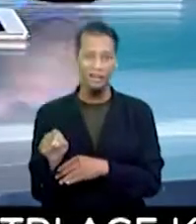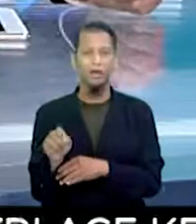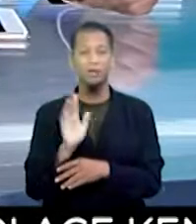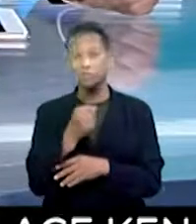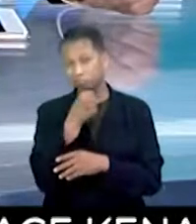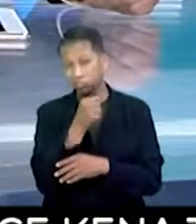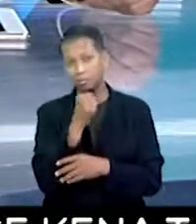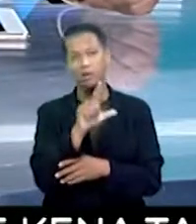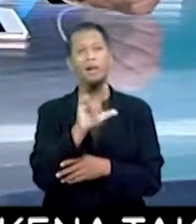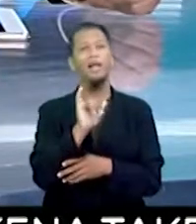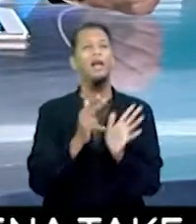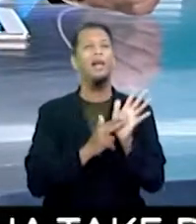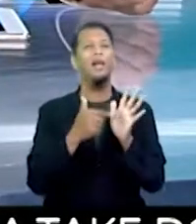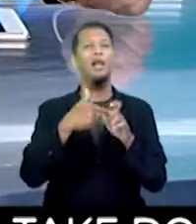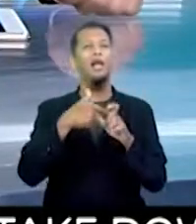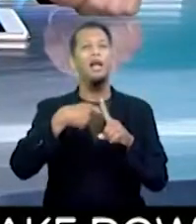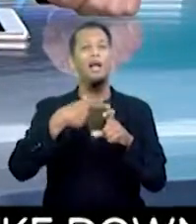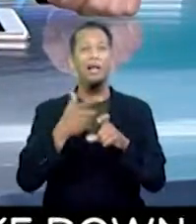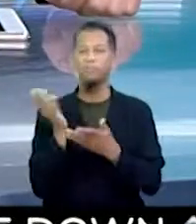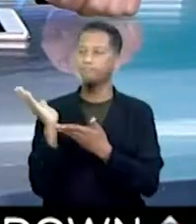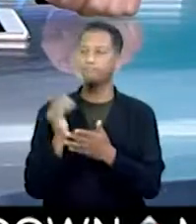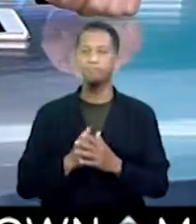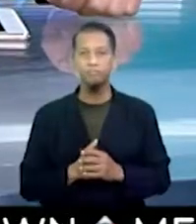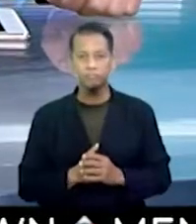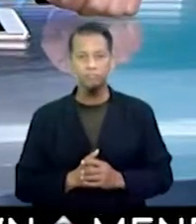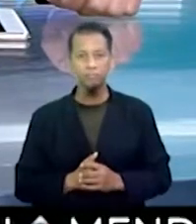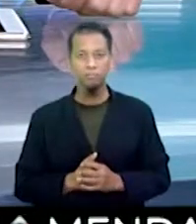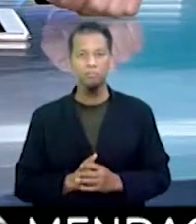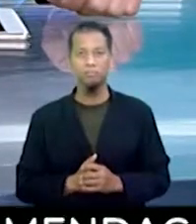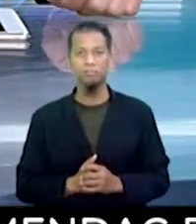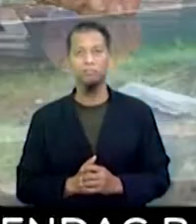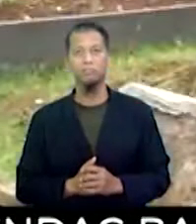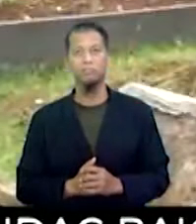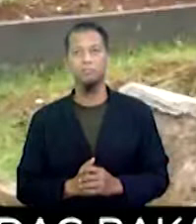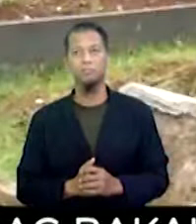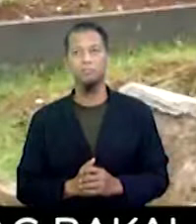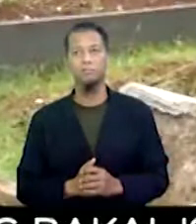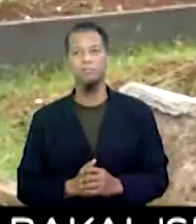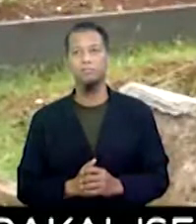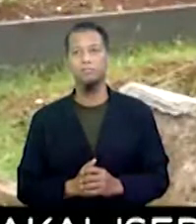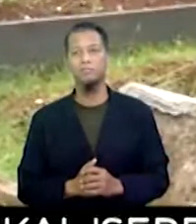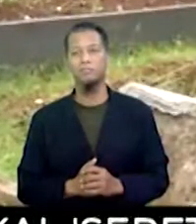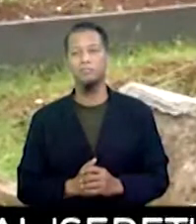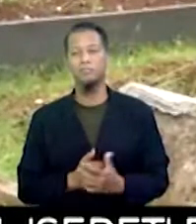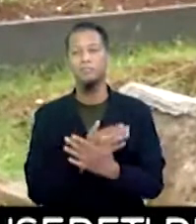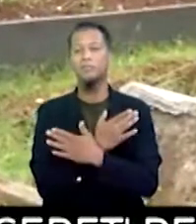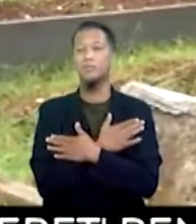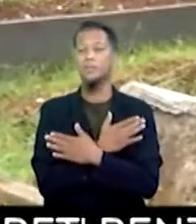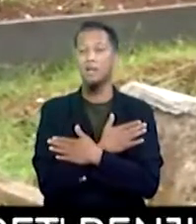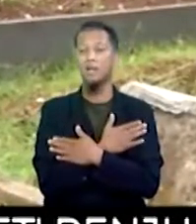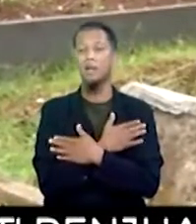laporan like uchiki dan firdiansyah Wahyudi dan masturik Hai pemirsa almarhum jenazah Eko